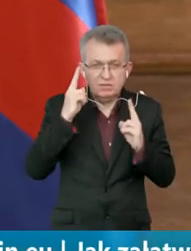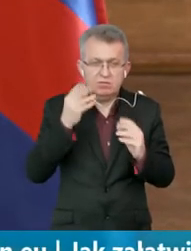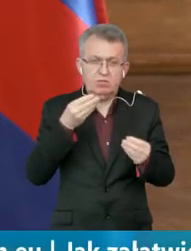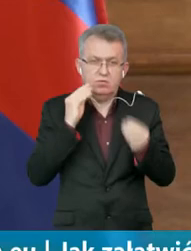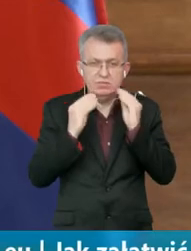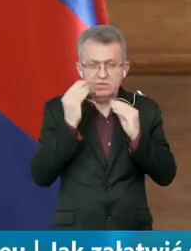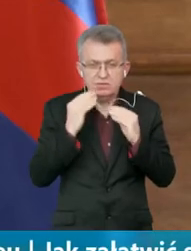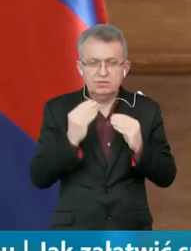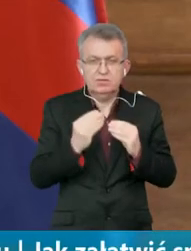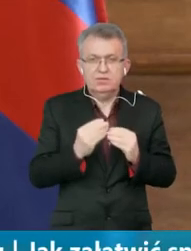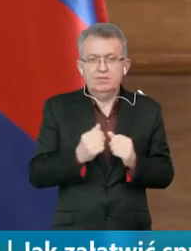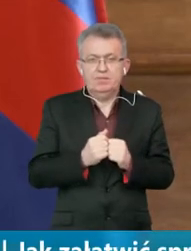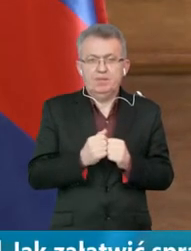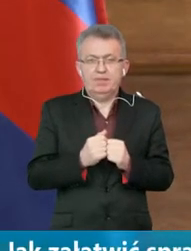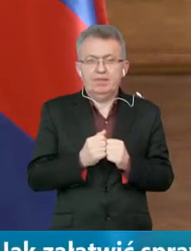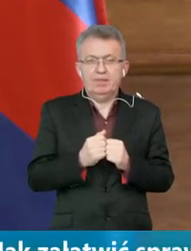kosmetyczek.